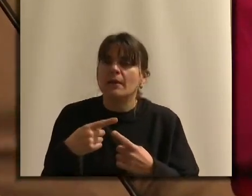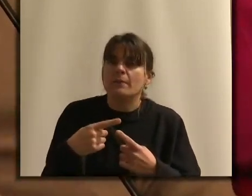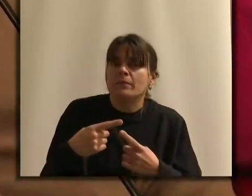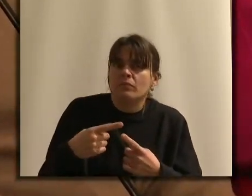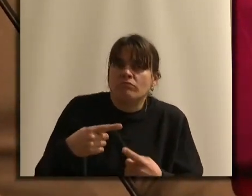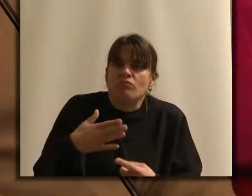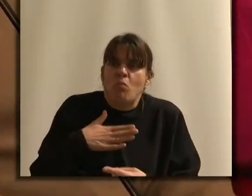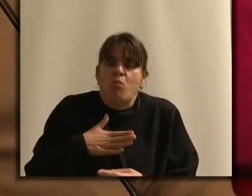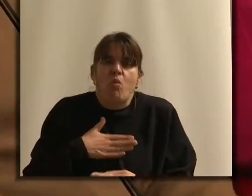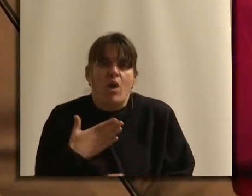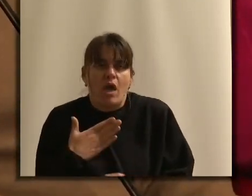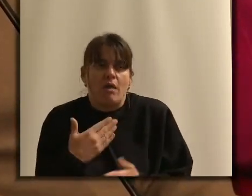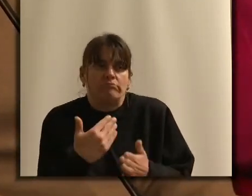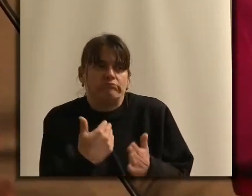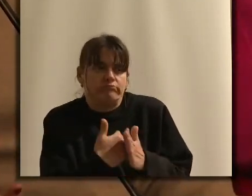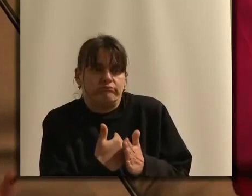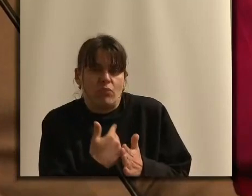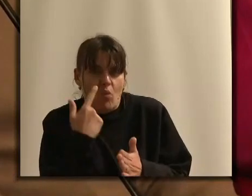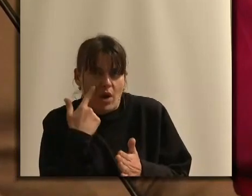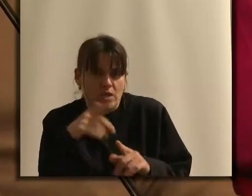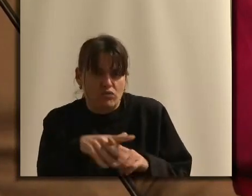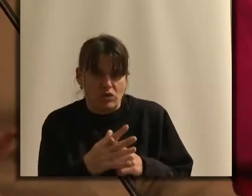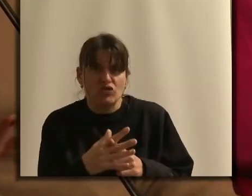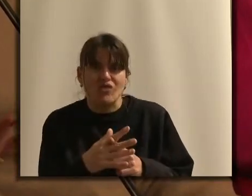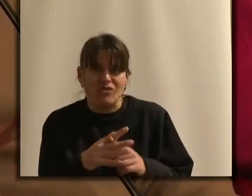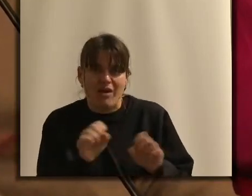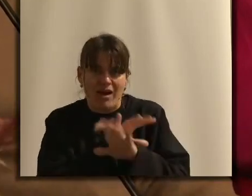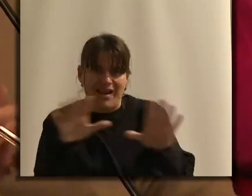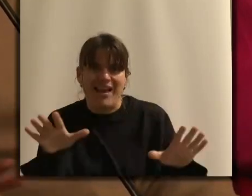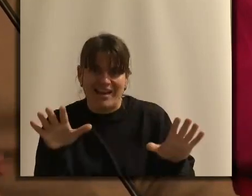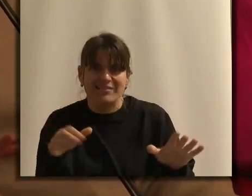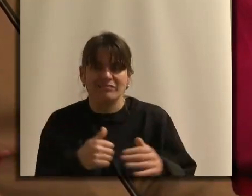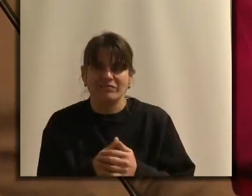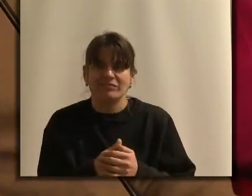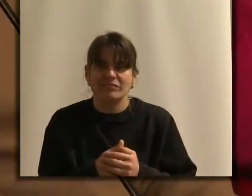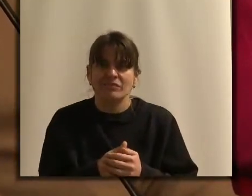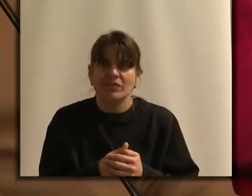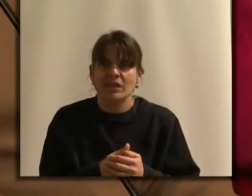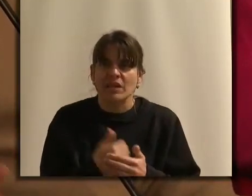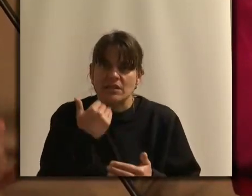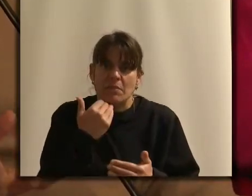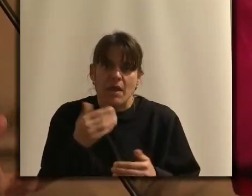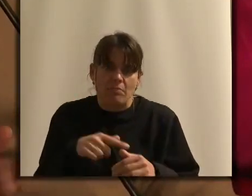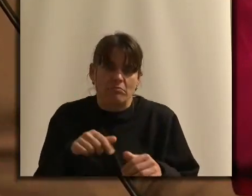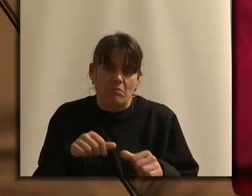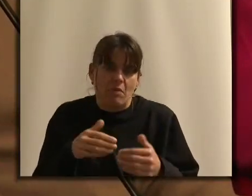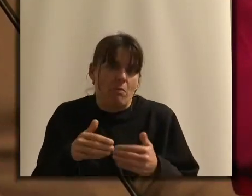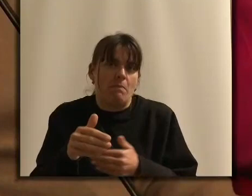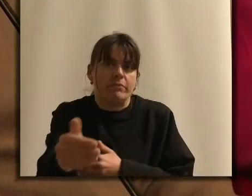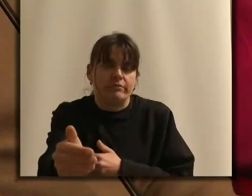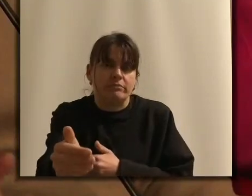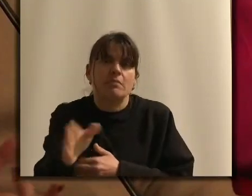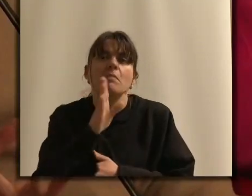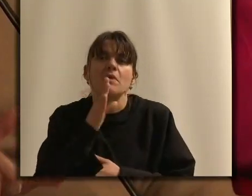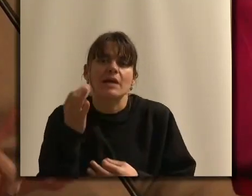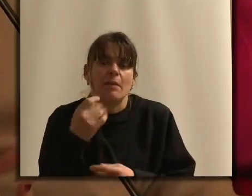puguin explicar-nos bé a quin punt estem, i des de nosaltres, en aquest cas des del nostre grup, sí que ens agradaria molt que